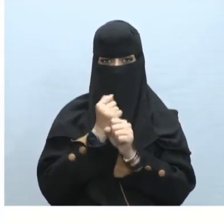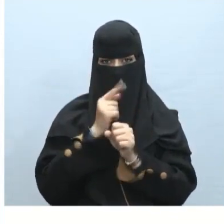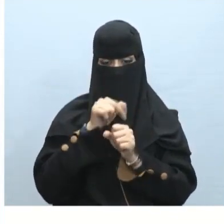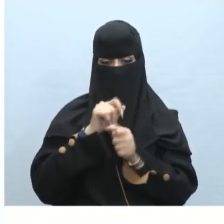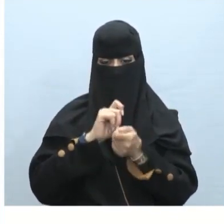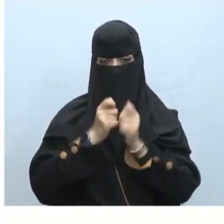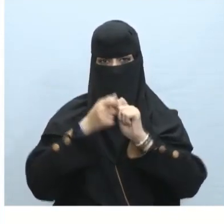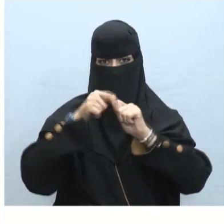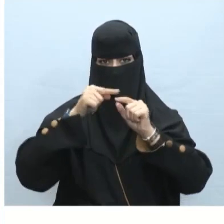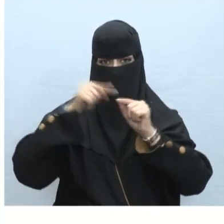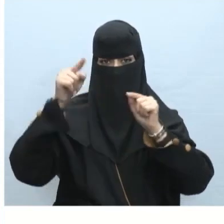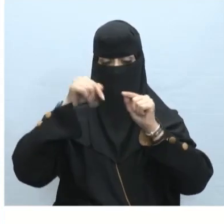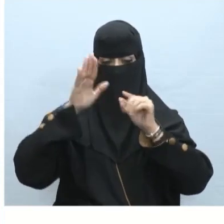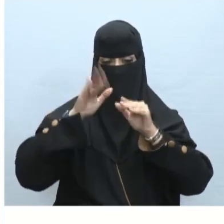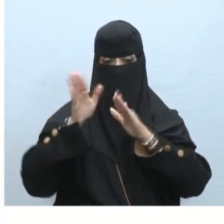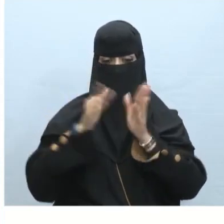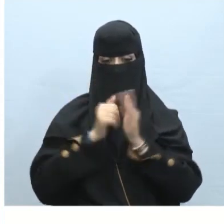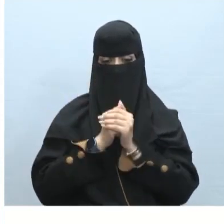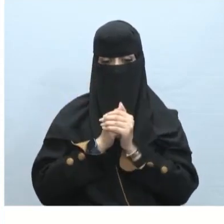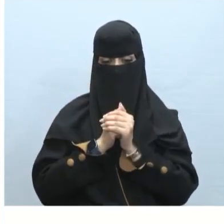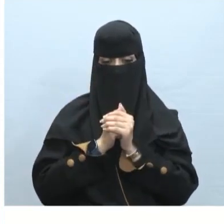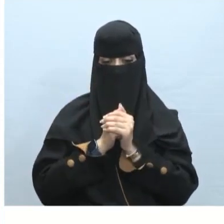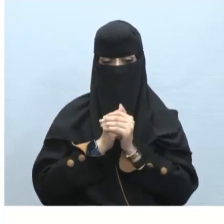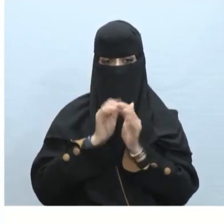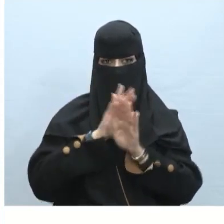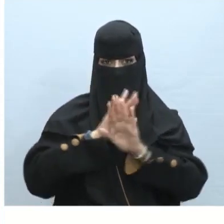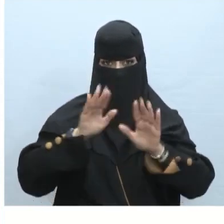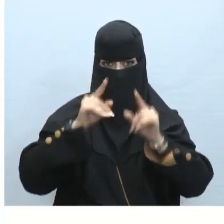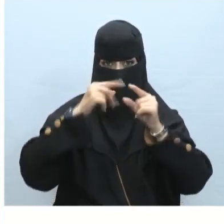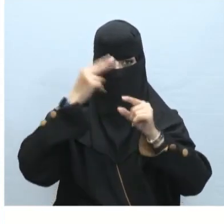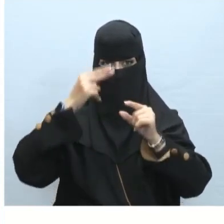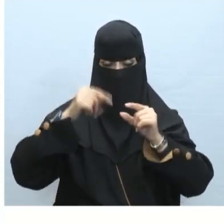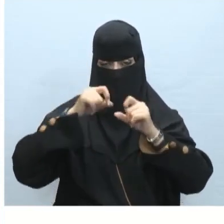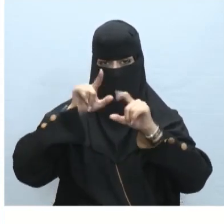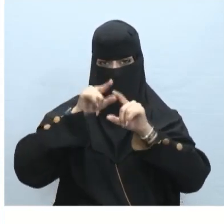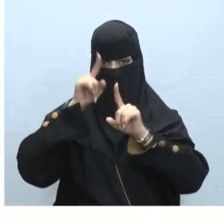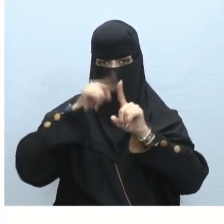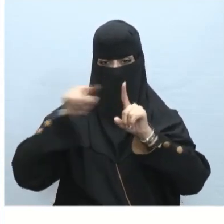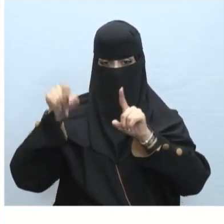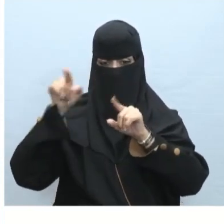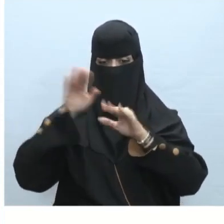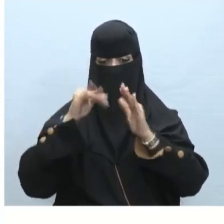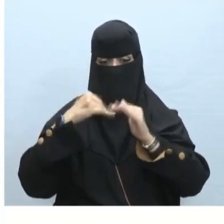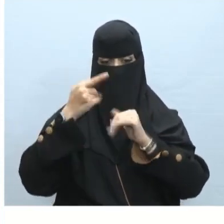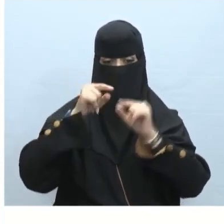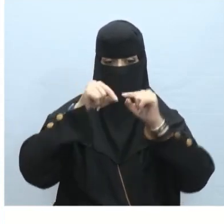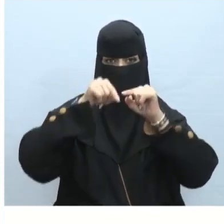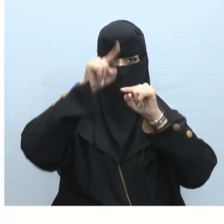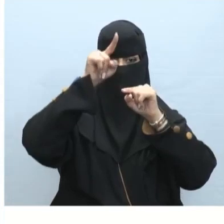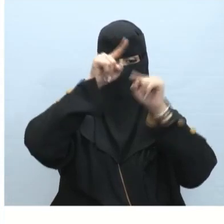تغيير مقياس الارقام في المحور الراسي بعد تحديد مخطط البياني في